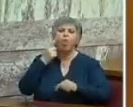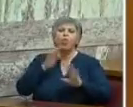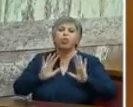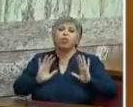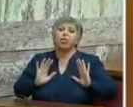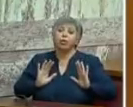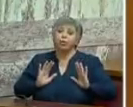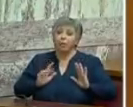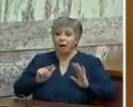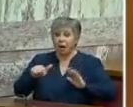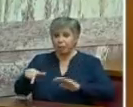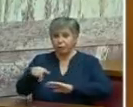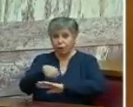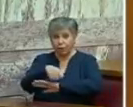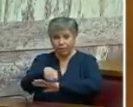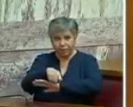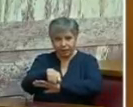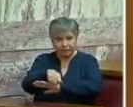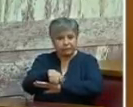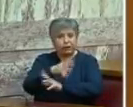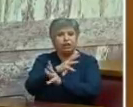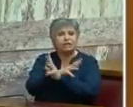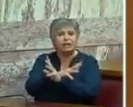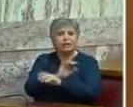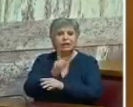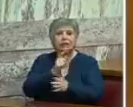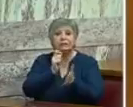κάποια πράγματα. Έτσι. Λοιπόν,